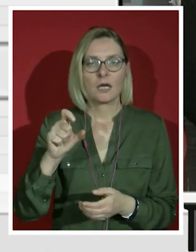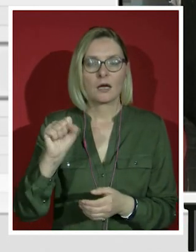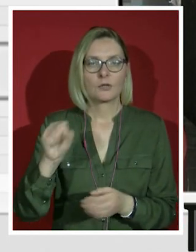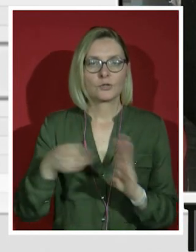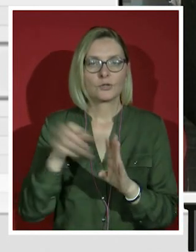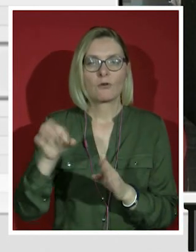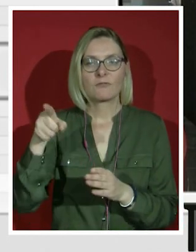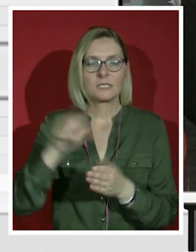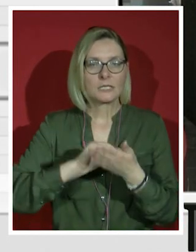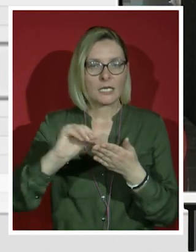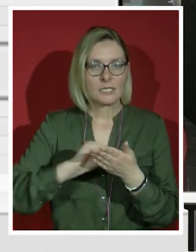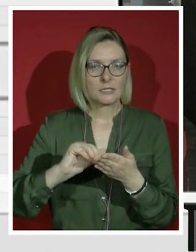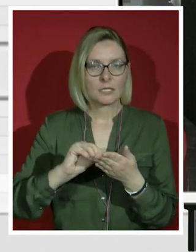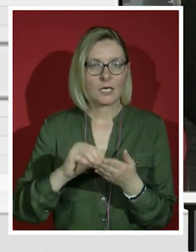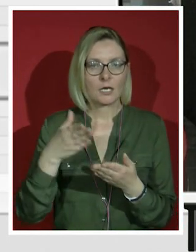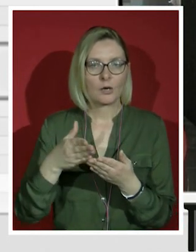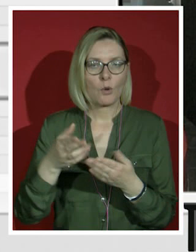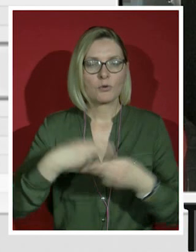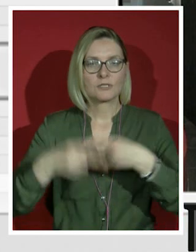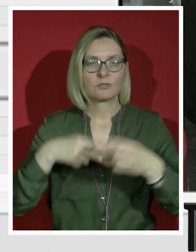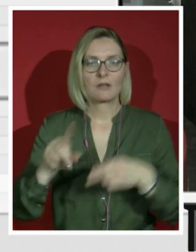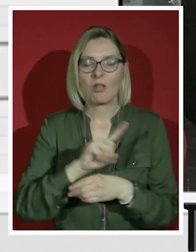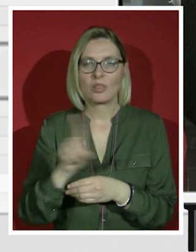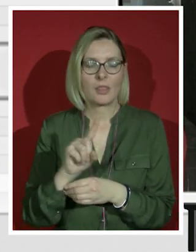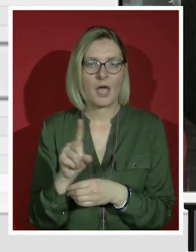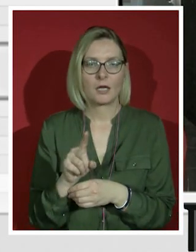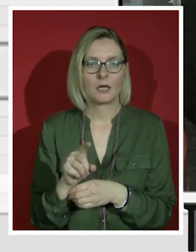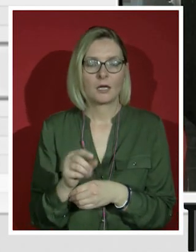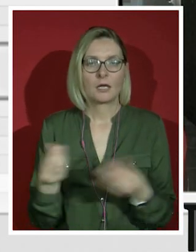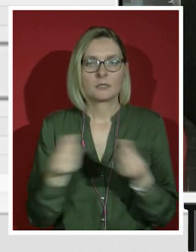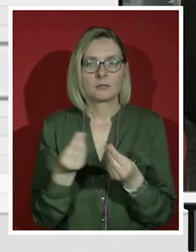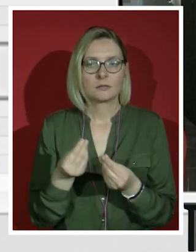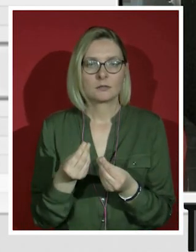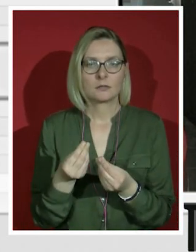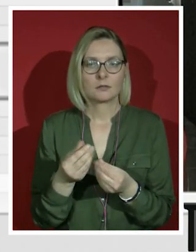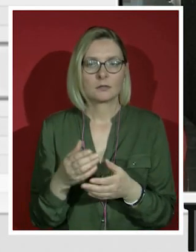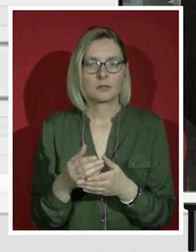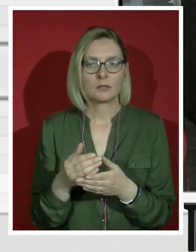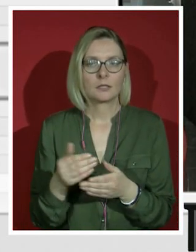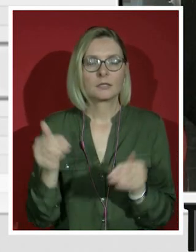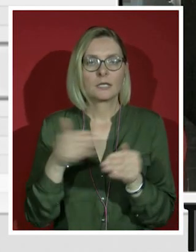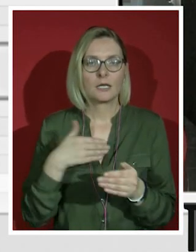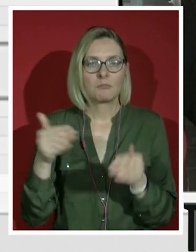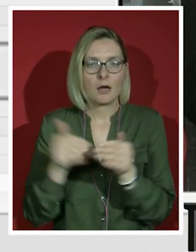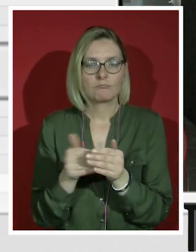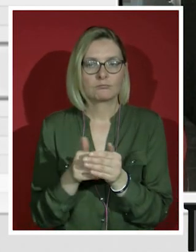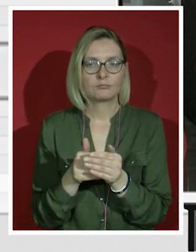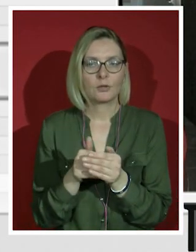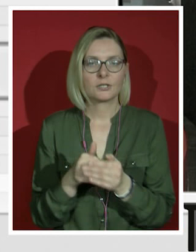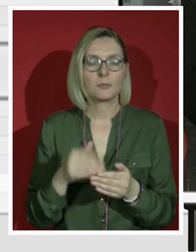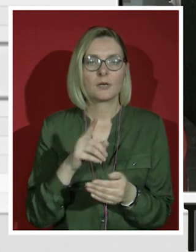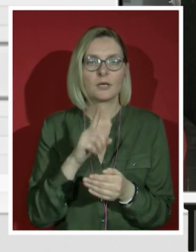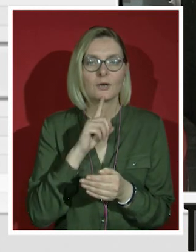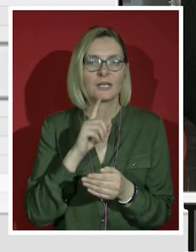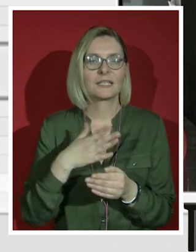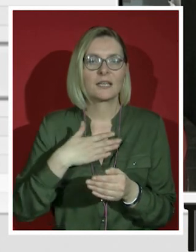регистриран како примарен производител? Не. Не сте регистриран за тоа што... Ќе има потреба во оној момент кога ќе има вишок на мед за